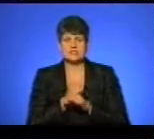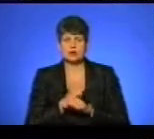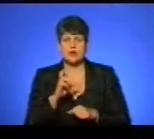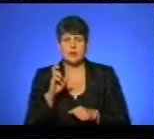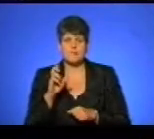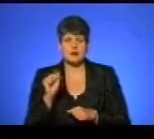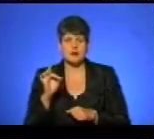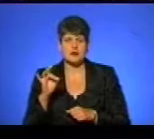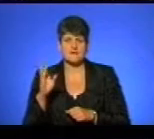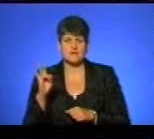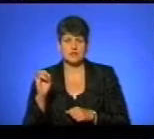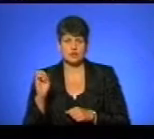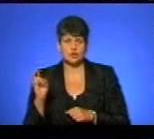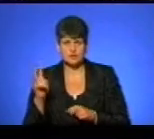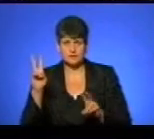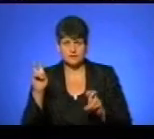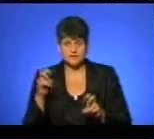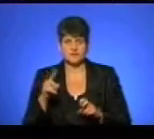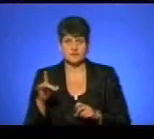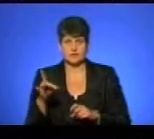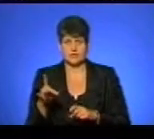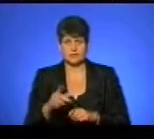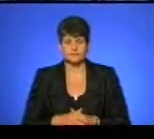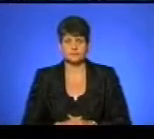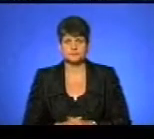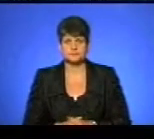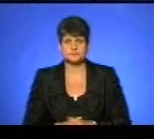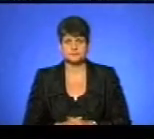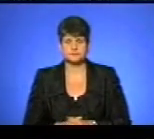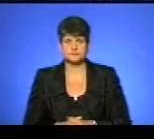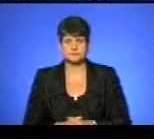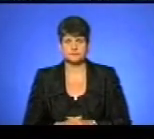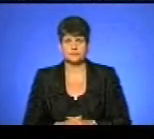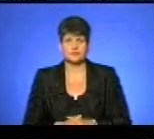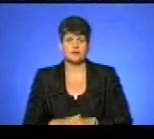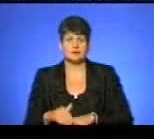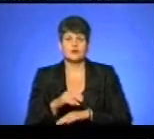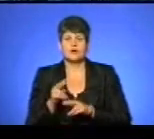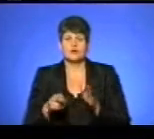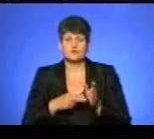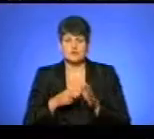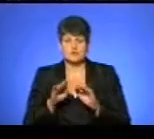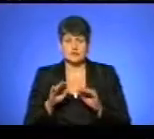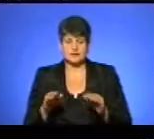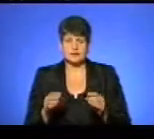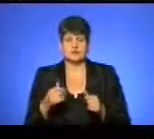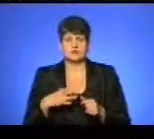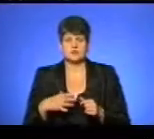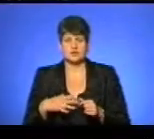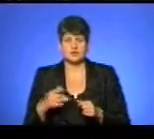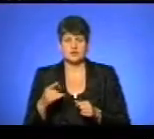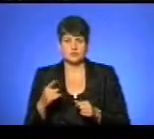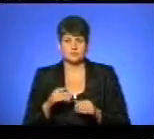Зборівському районі. Детальніше у сюжеті Любові Гадомської. На пероні дітей з прифронтової зони очікують